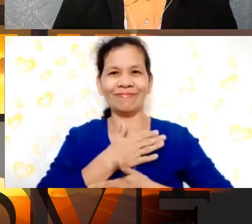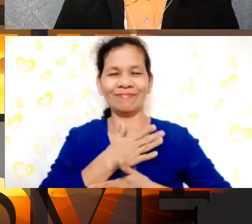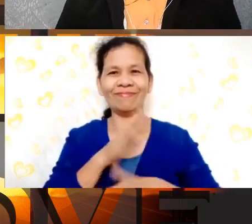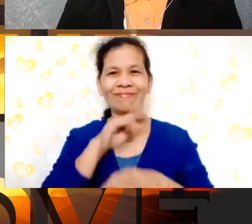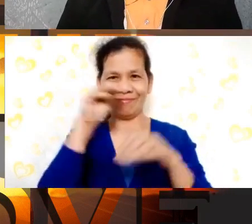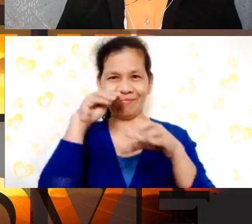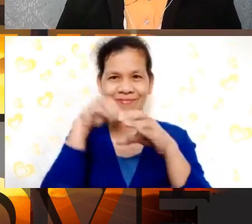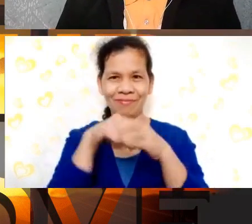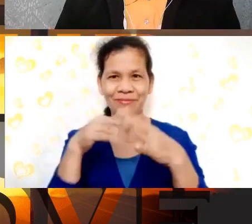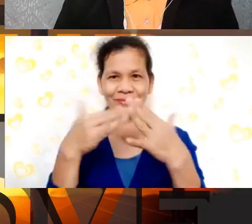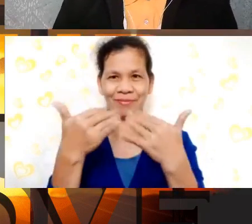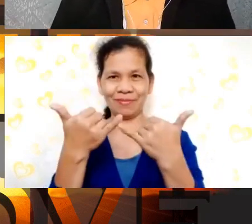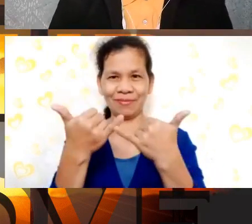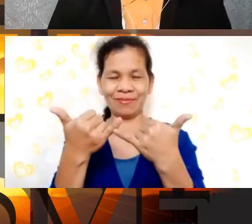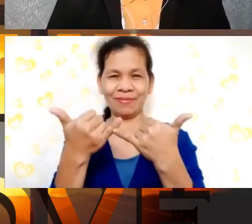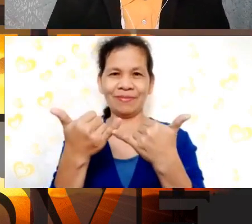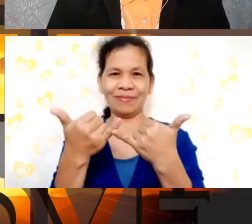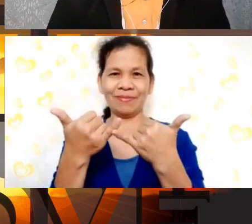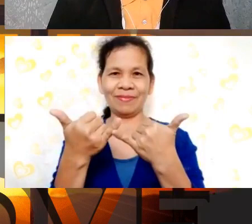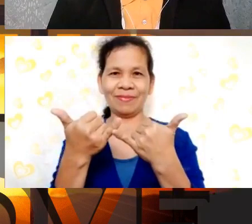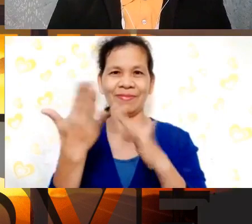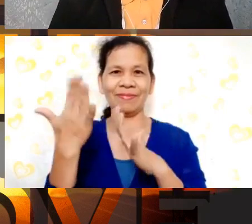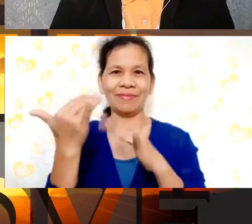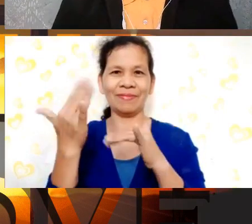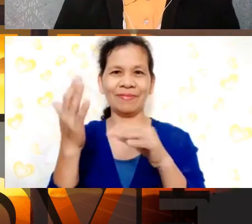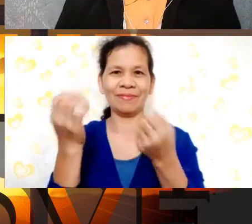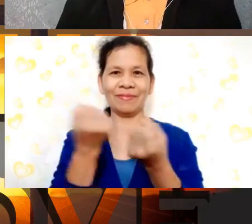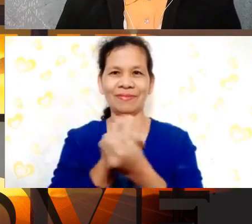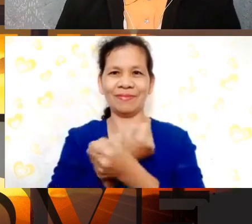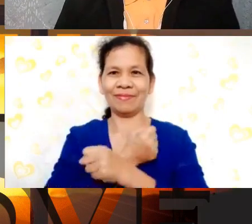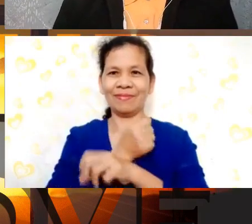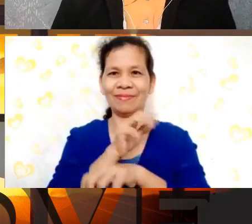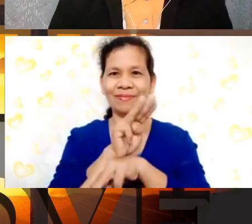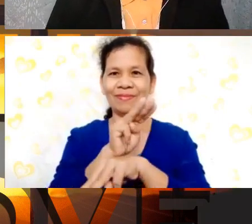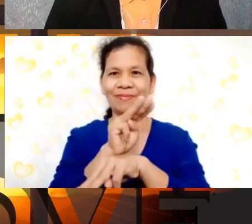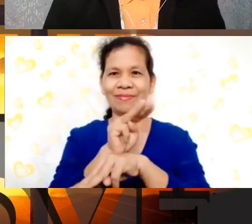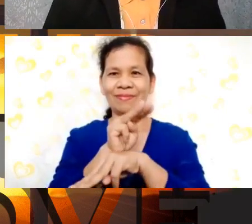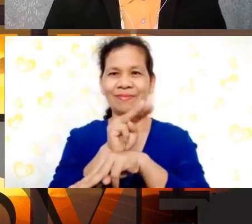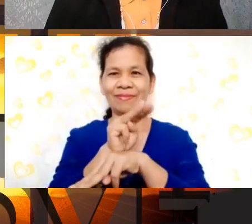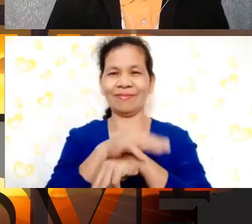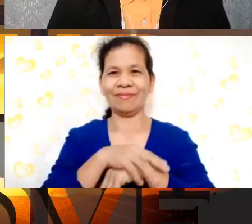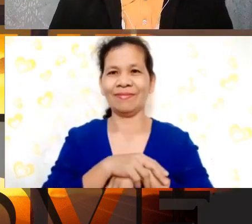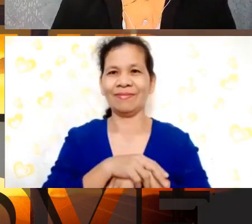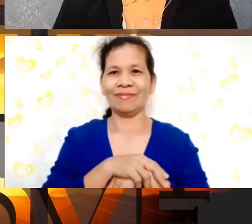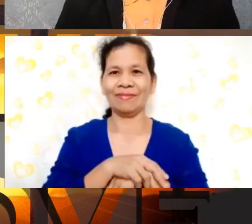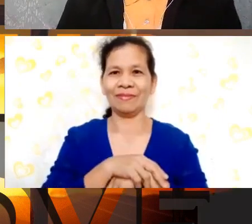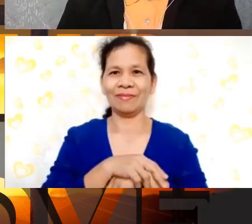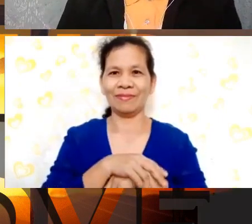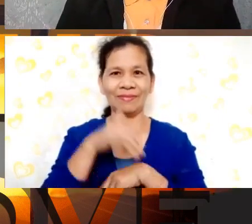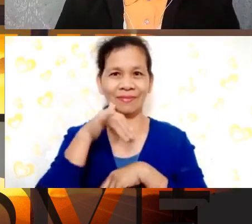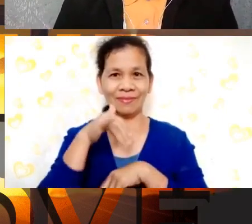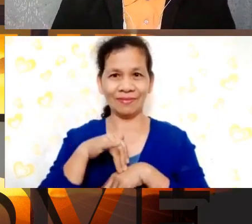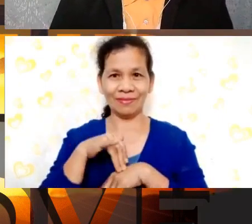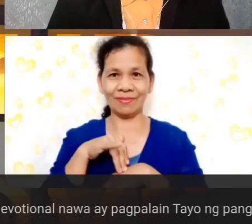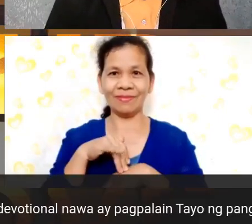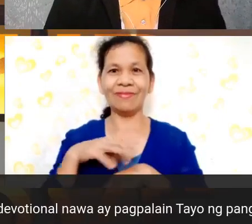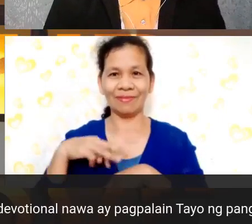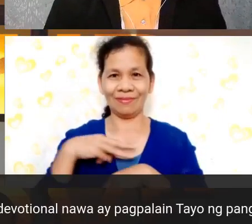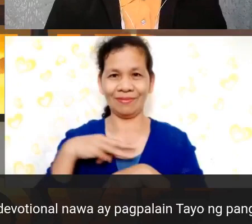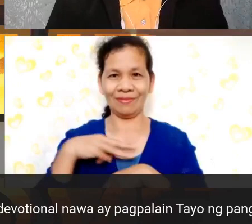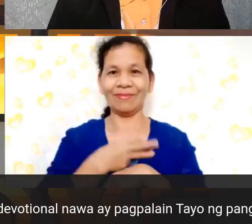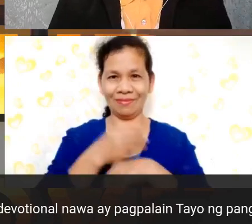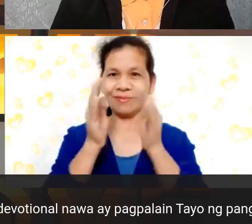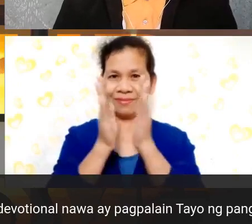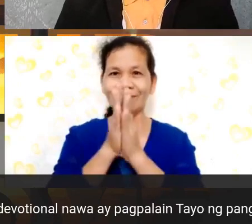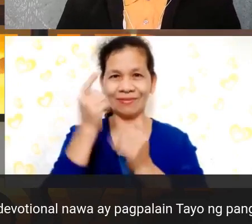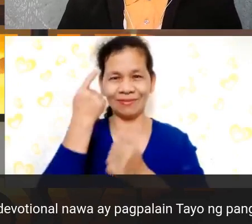ito ng Hope and Love Ministry. Ano po? At talagang kagabi lang ay idinadalangin ka namin ay